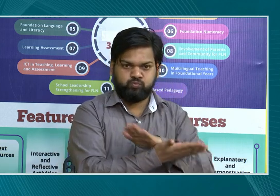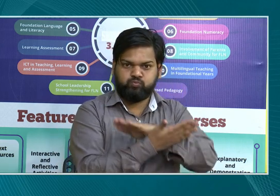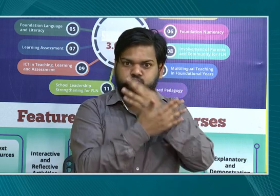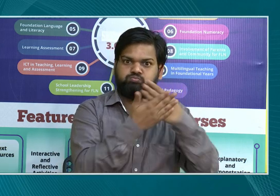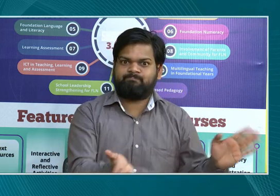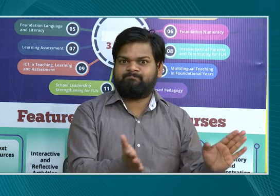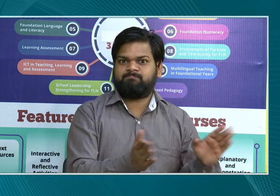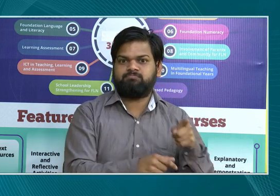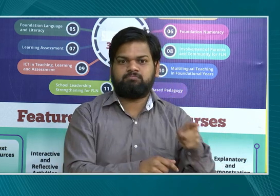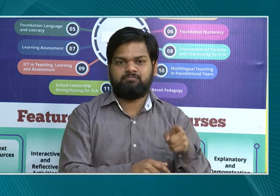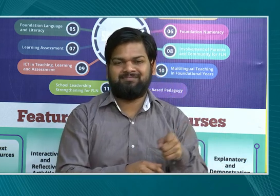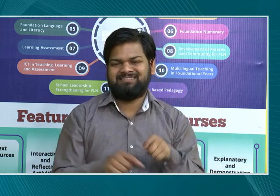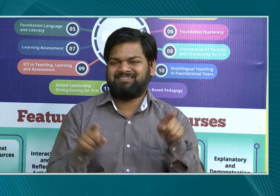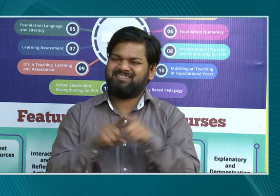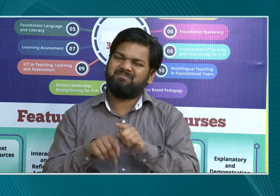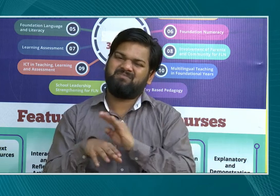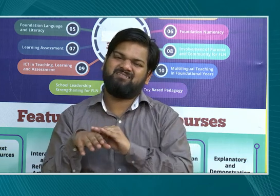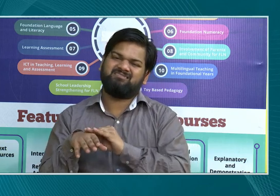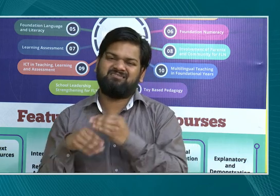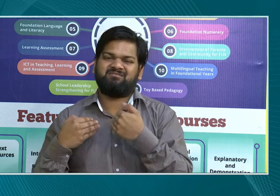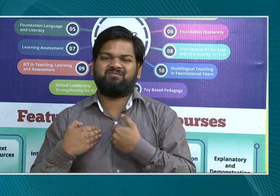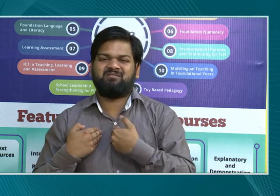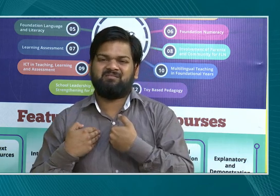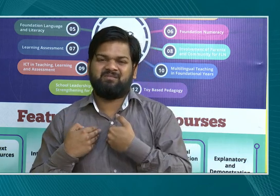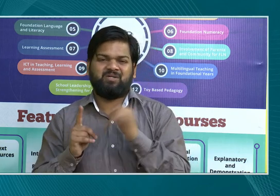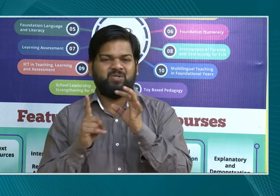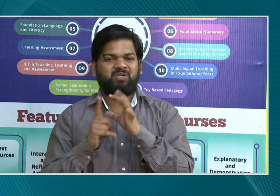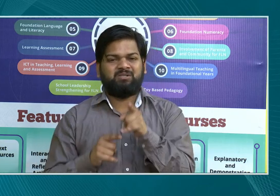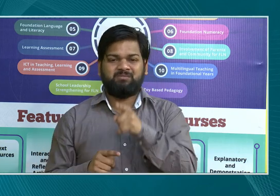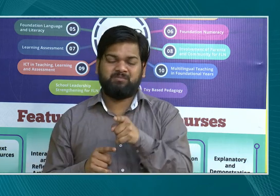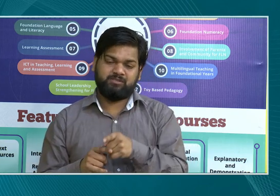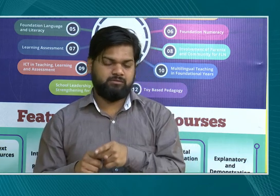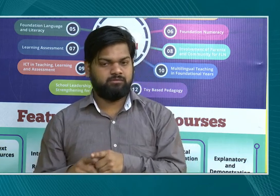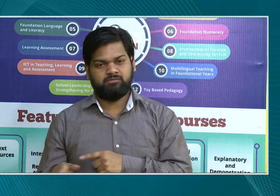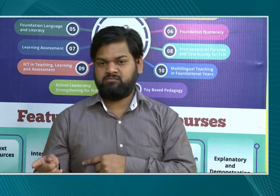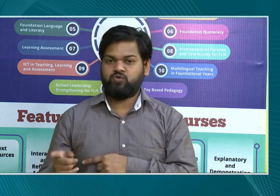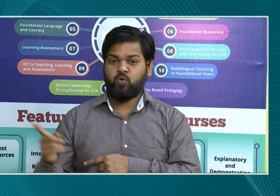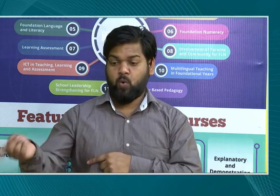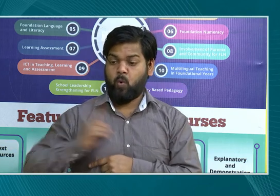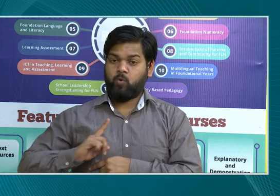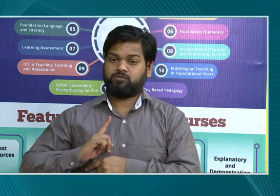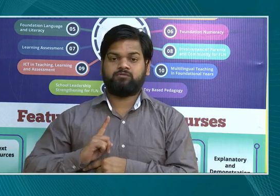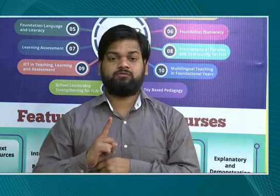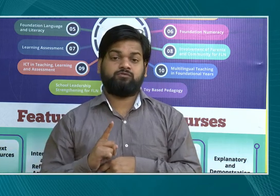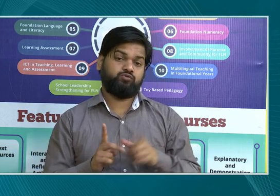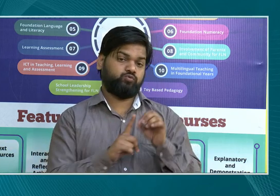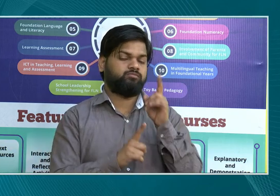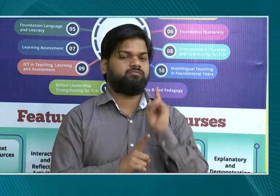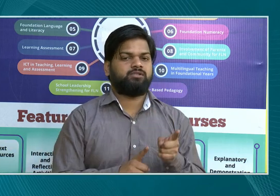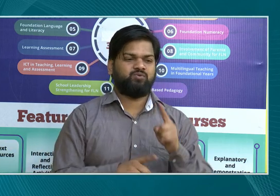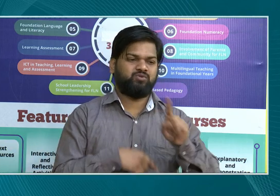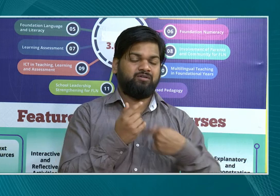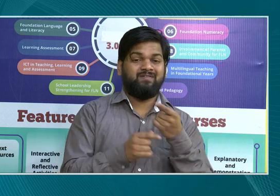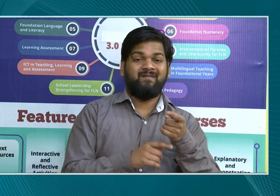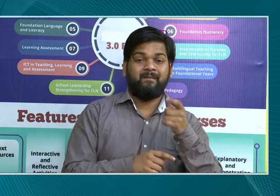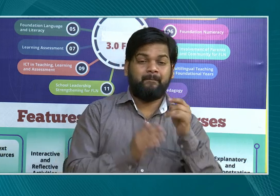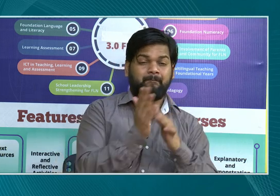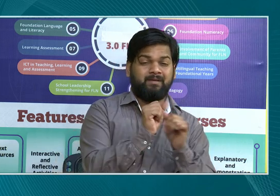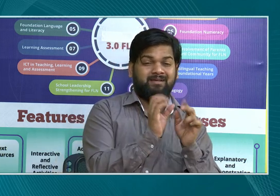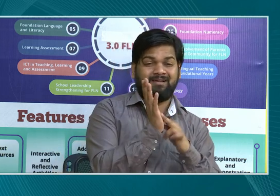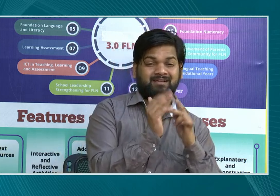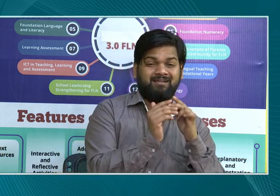सरकार का मुझे तो अपना आदेश मानना है लेकिन फिर जो है मैंने उनसे फिर आग्रह करते हैं की आप